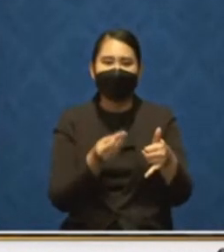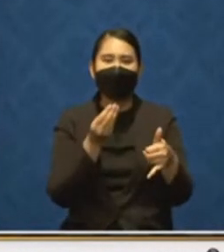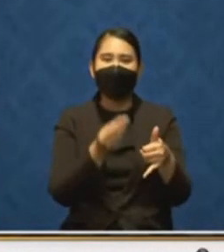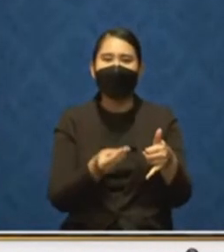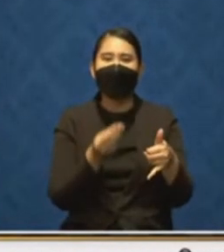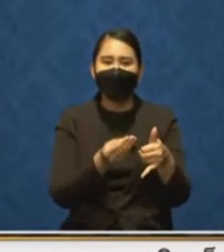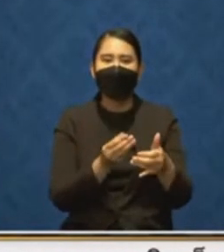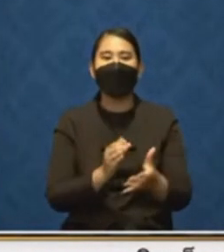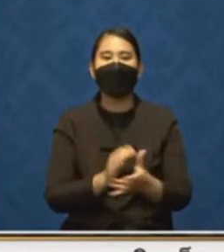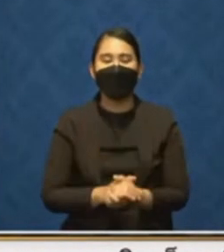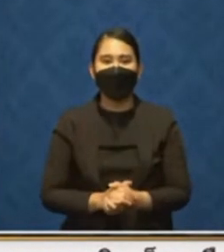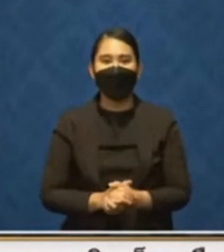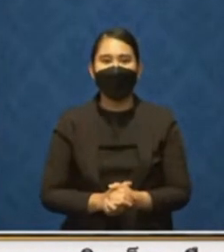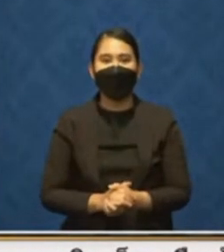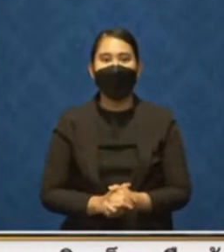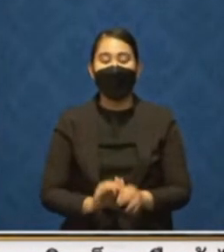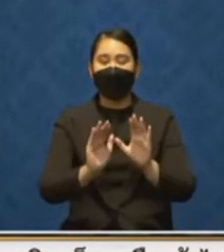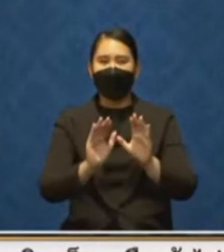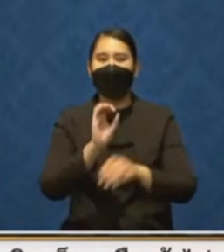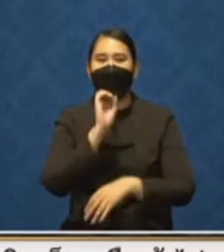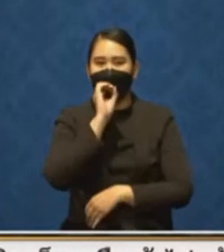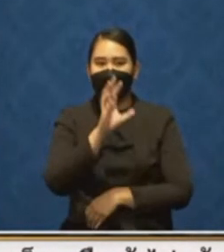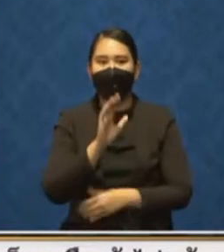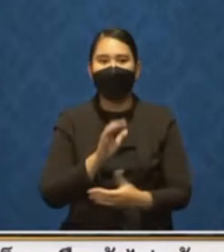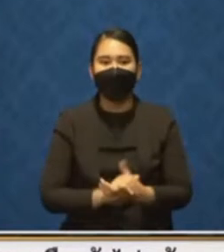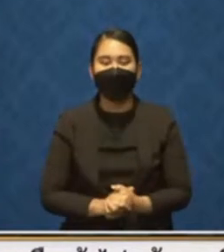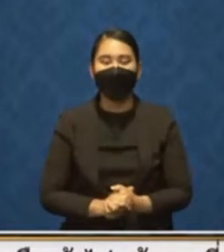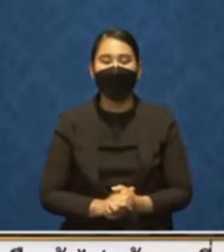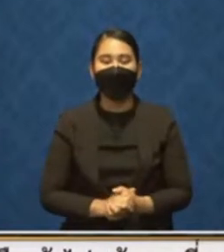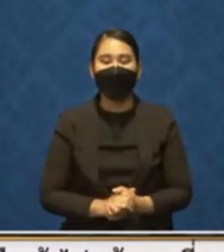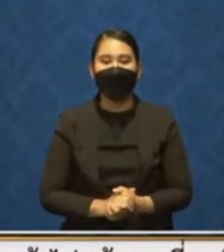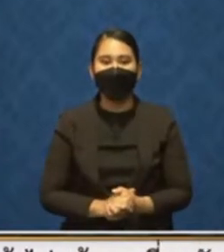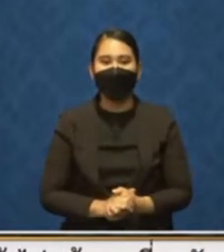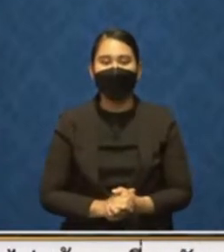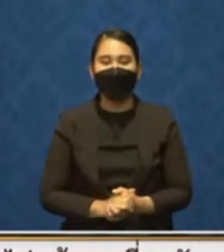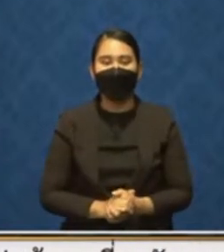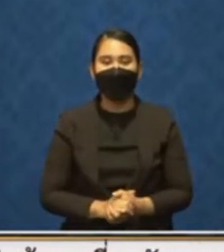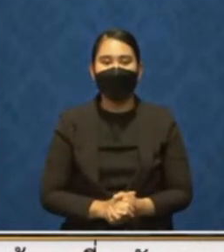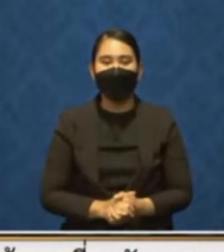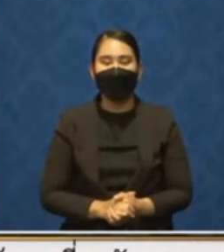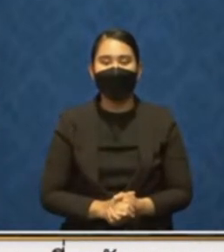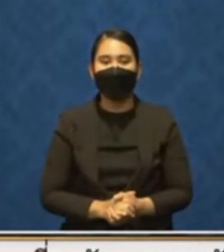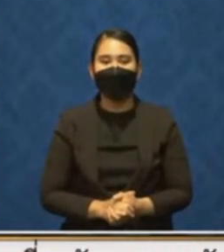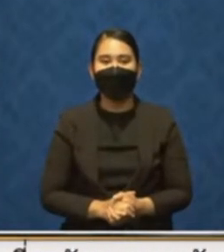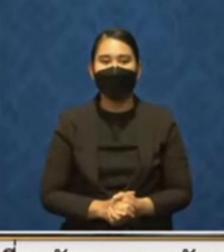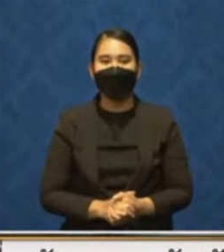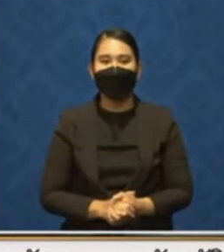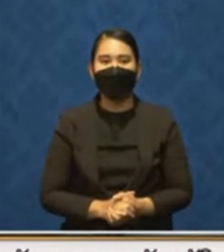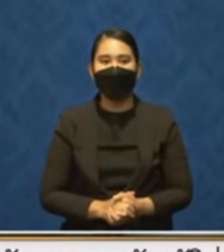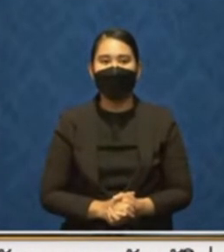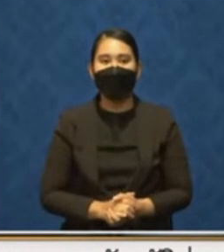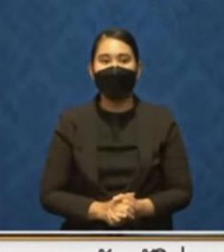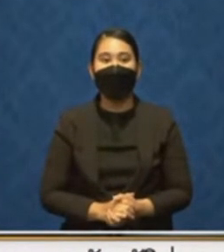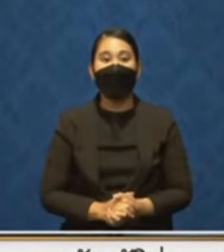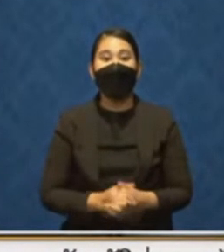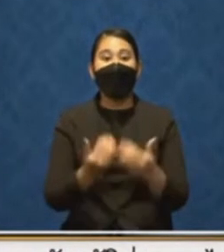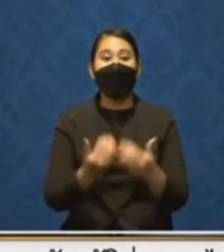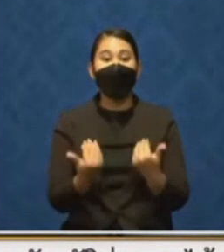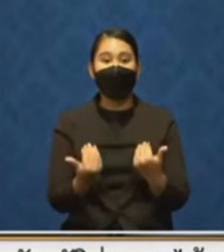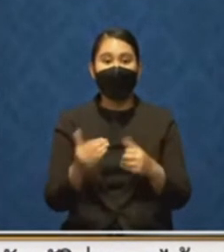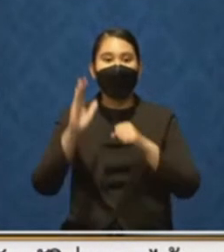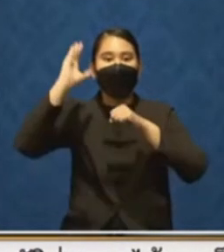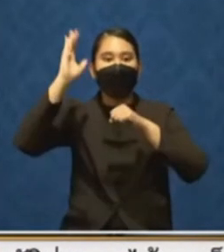ผมจึงอยากฝากบอกท่านประธานผ่านไปยังพี่น้องประชาชนอย่างนี้ครับว่าการอภิปรายไม่ไว้วางใจ